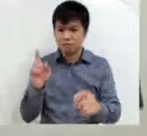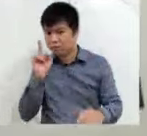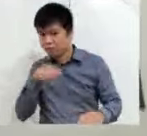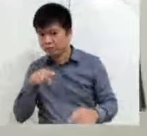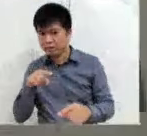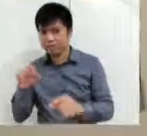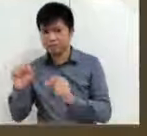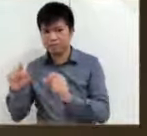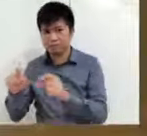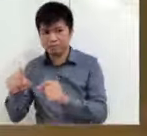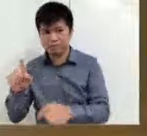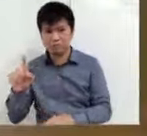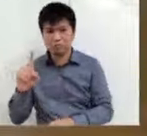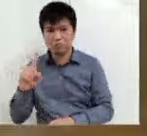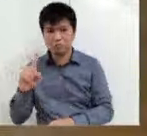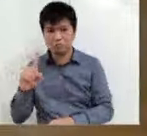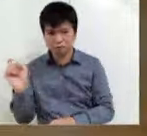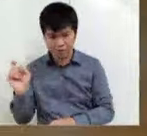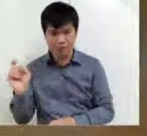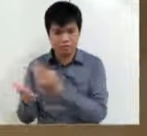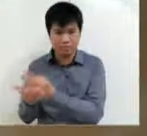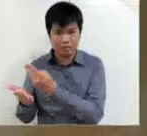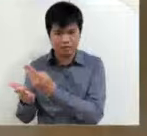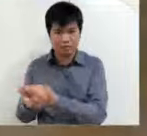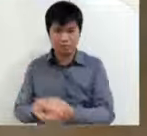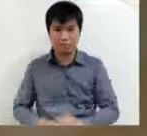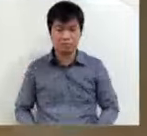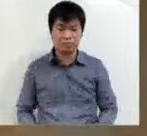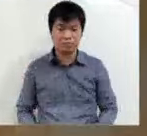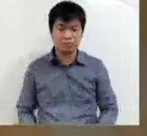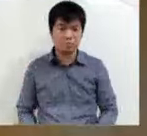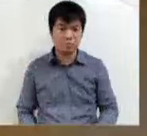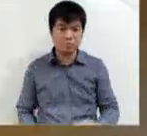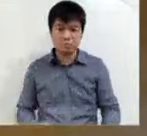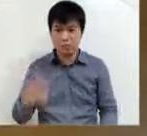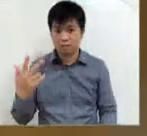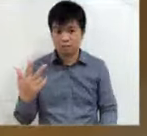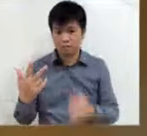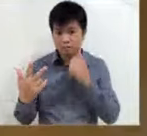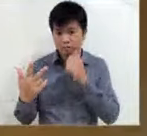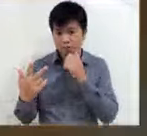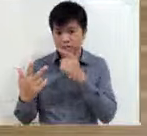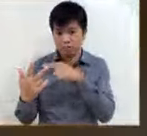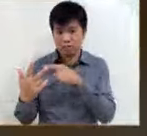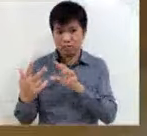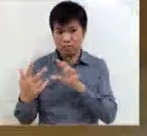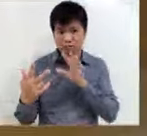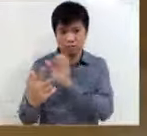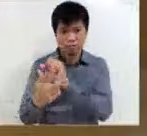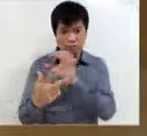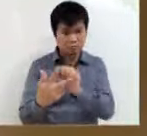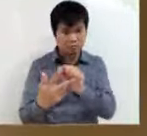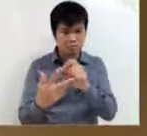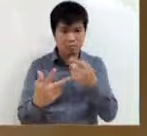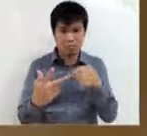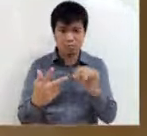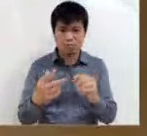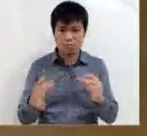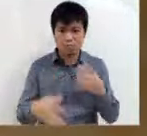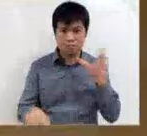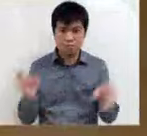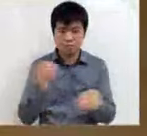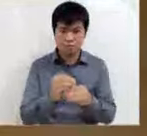bodegang ito. 3 babaeng empleyado ng warehouse ang inaresto. Suma total, nasa 400 piraso ng